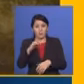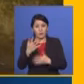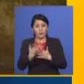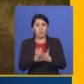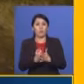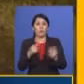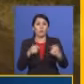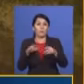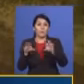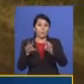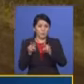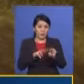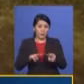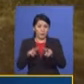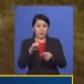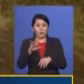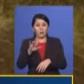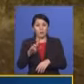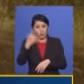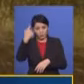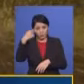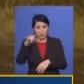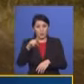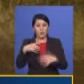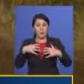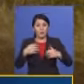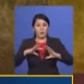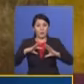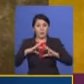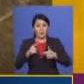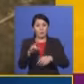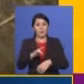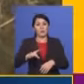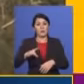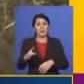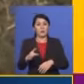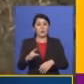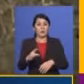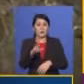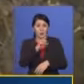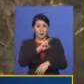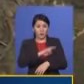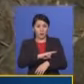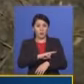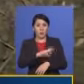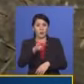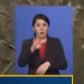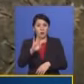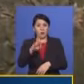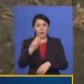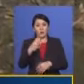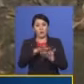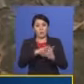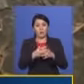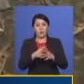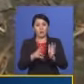аң аулау дерегі Шалақын ауданында анықталды. Жануарлар әлемінің аумақтық инспекциясы қызметкерлеріне Алқа Ағаш